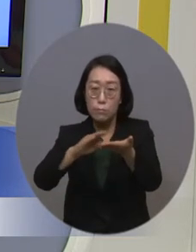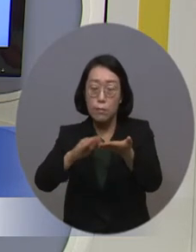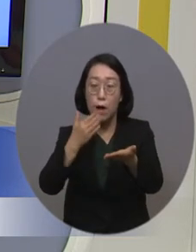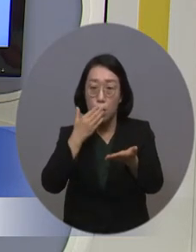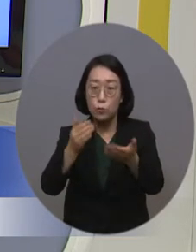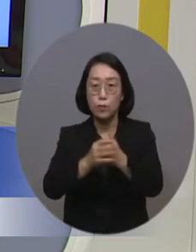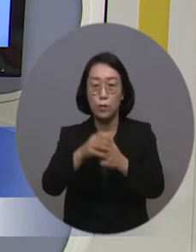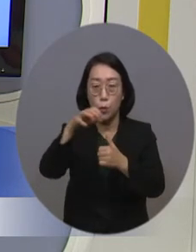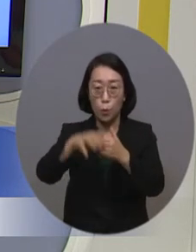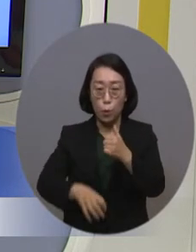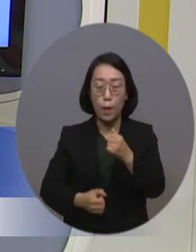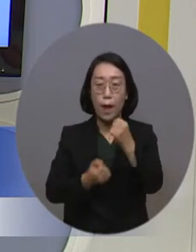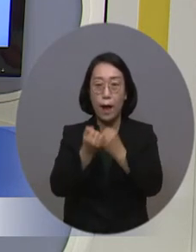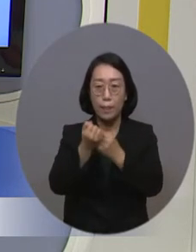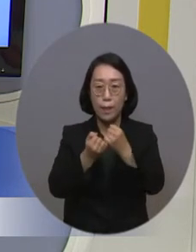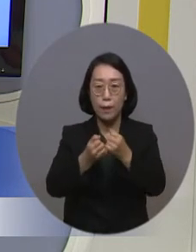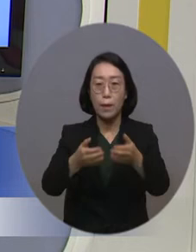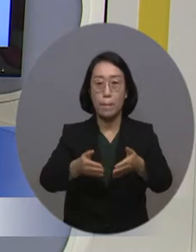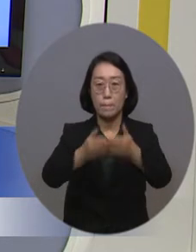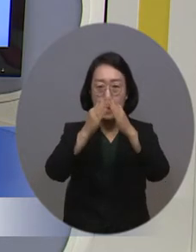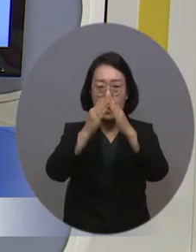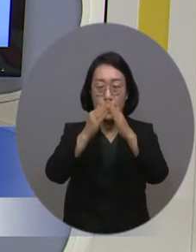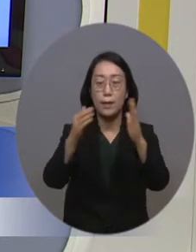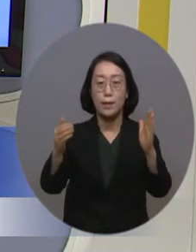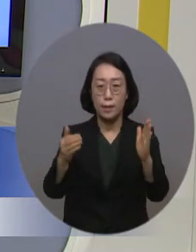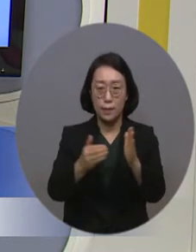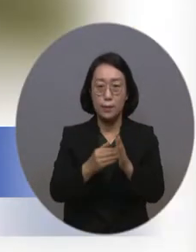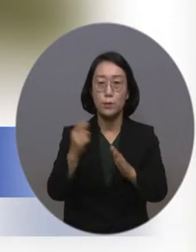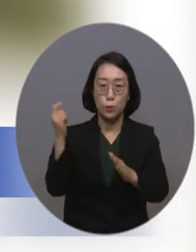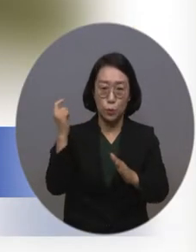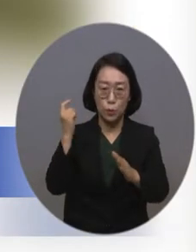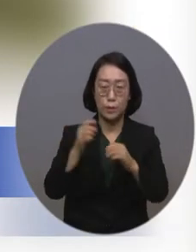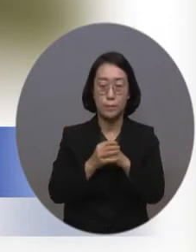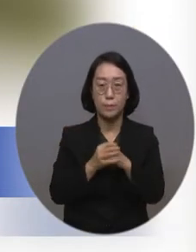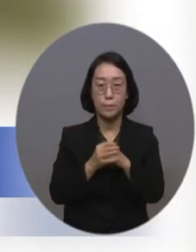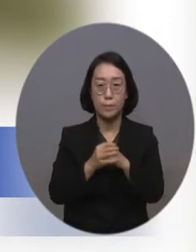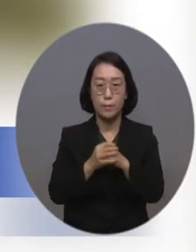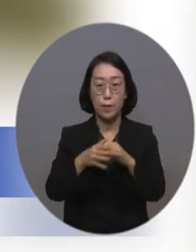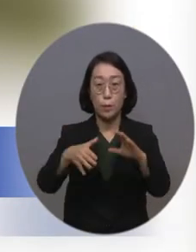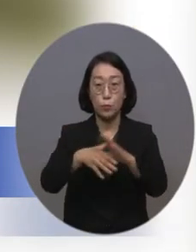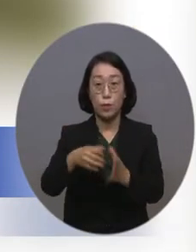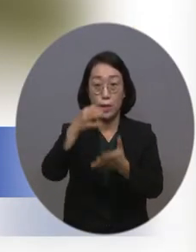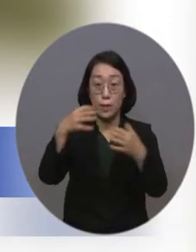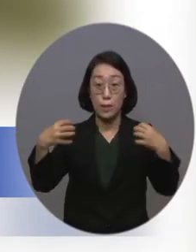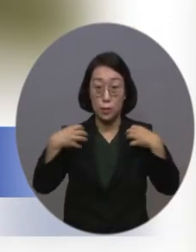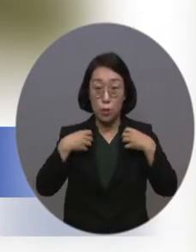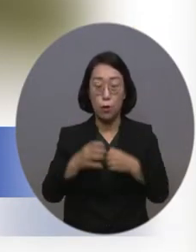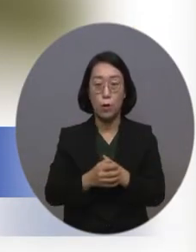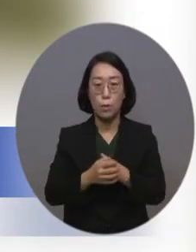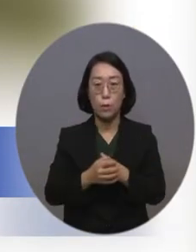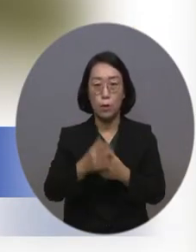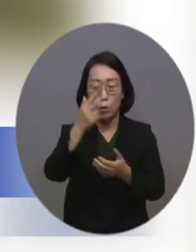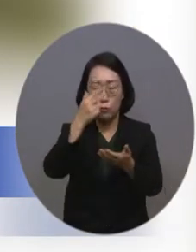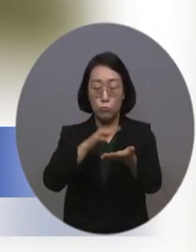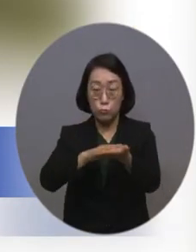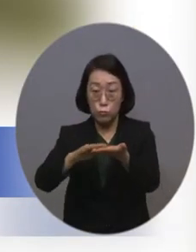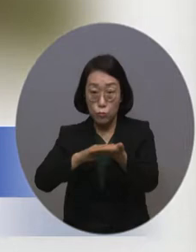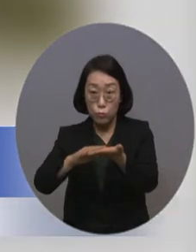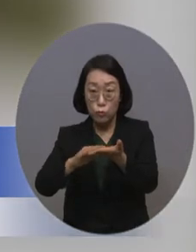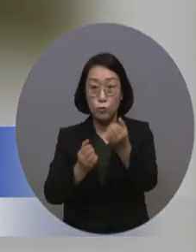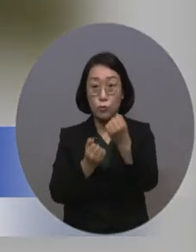적용된 청와대 종합 안내판이 설치됐다는 소식입니다 문화재청에 따르면 촉각 점자로 제작된 종합